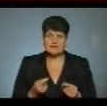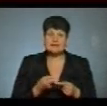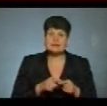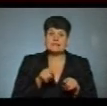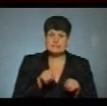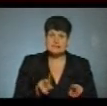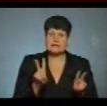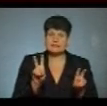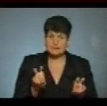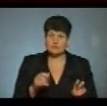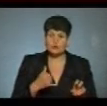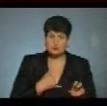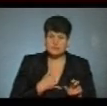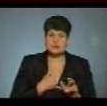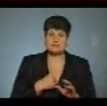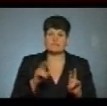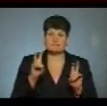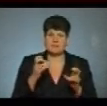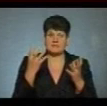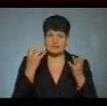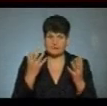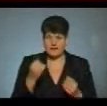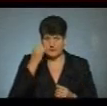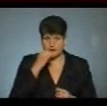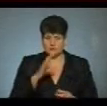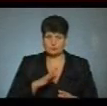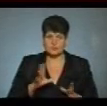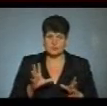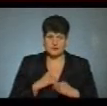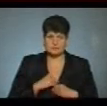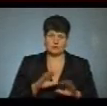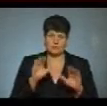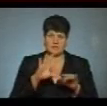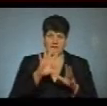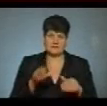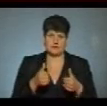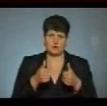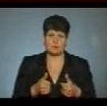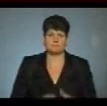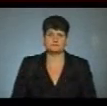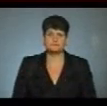нас на програмі «Тема дня». Дякую, що були з нами. До побачення і на все добре. Дякую.